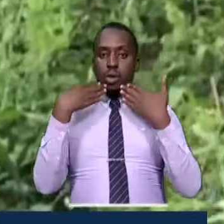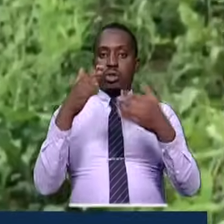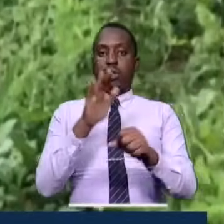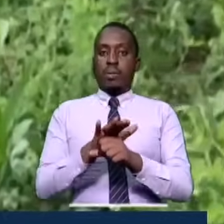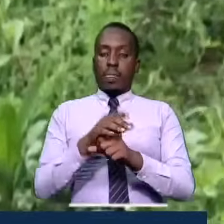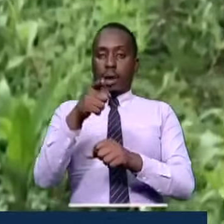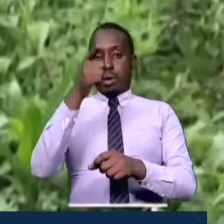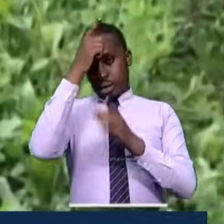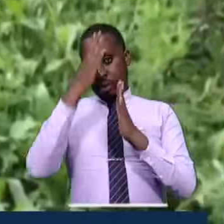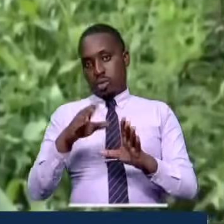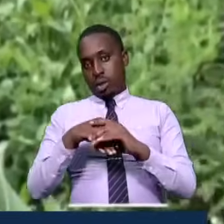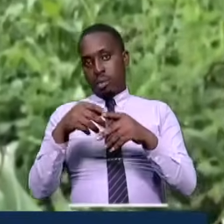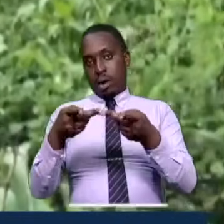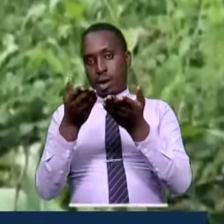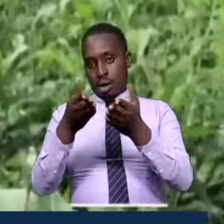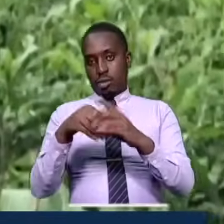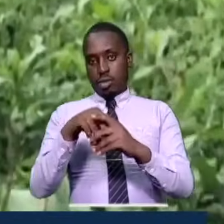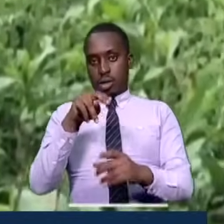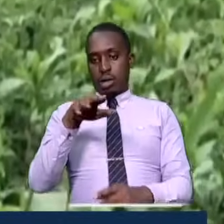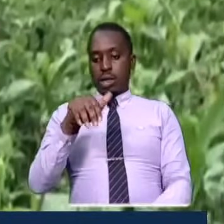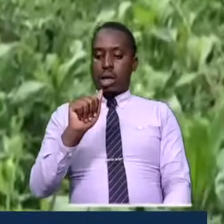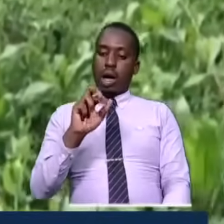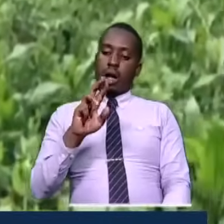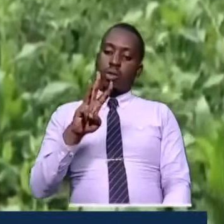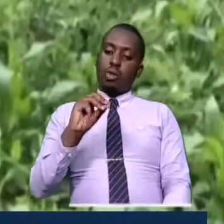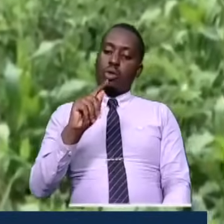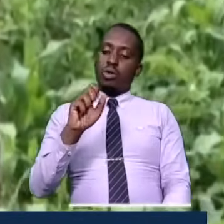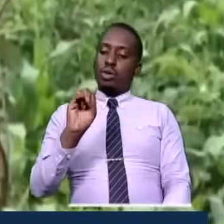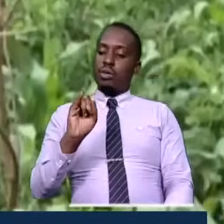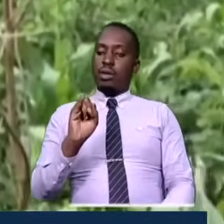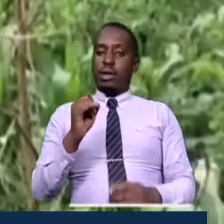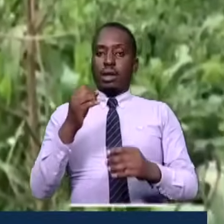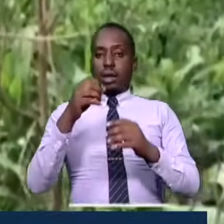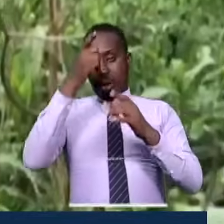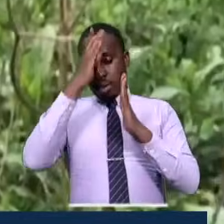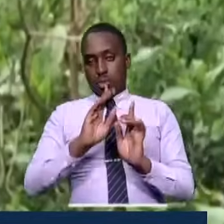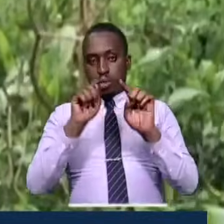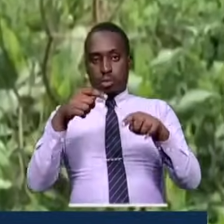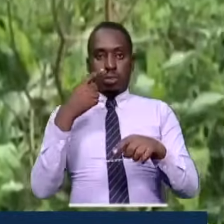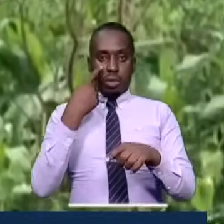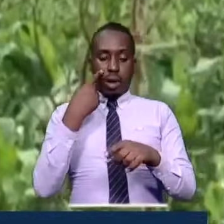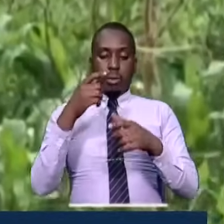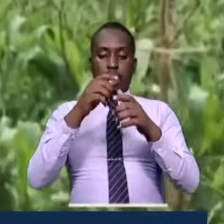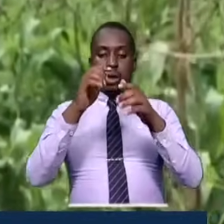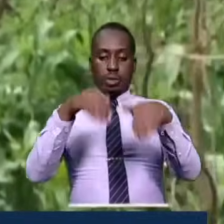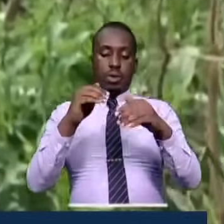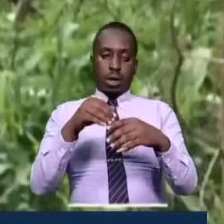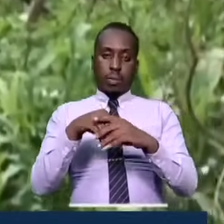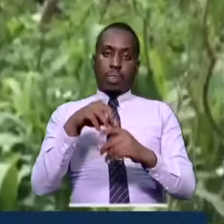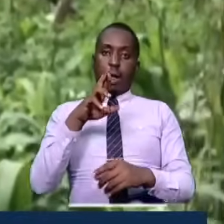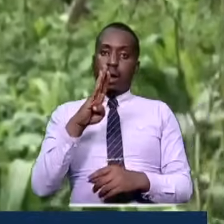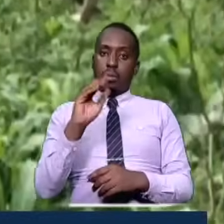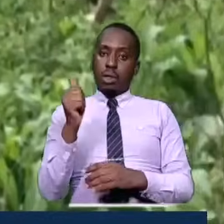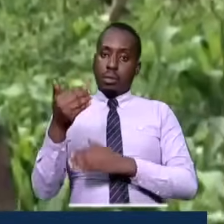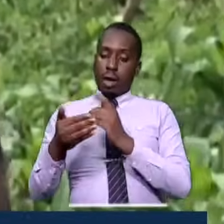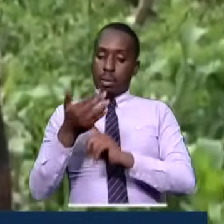cyane aba ni abaturage bahangaha Nyarugotsi muri Kivu ni bamwe mu baturage dusanze mu mirima yabo barimo kubagara ariko RBA mwajyaga muyibona